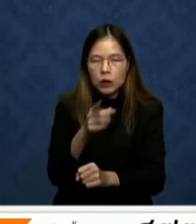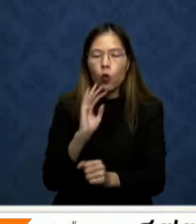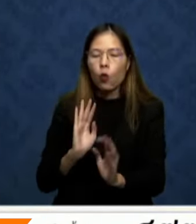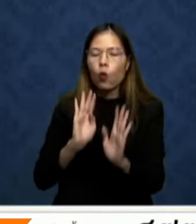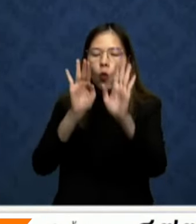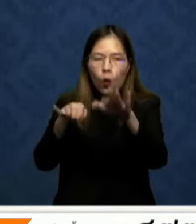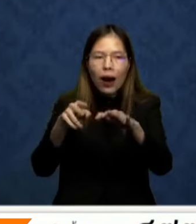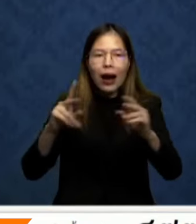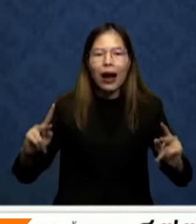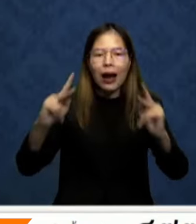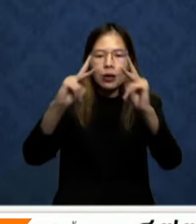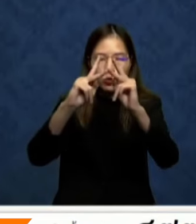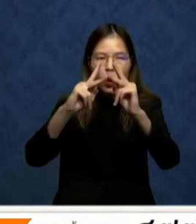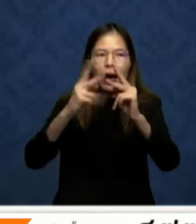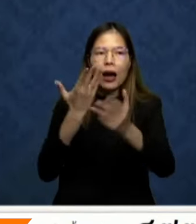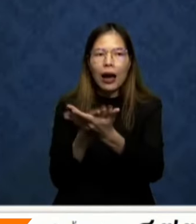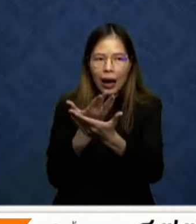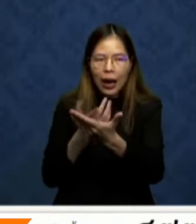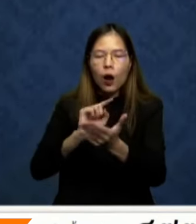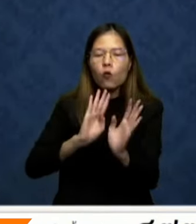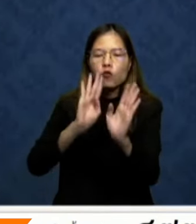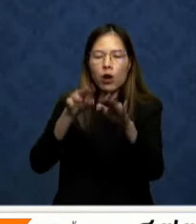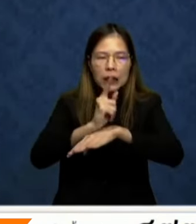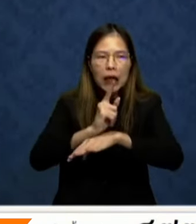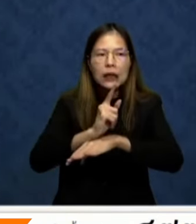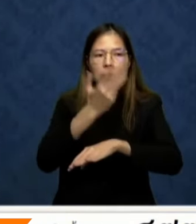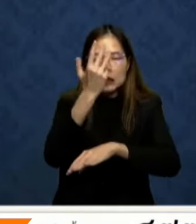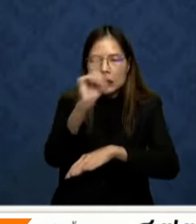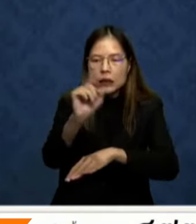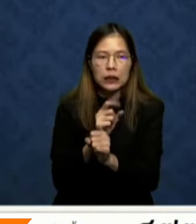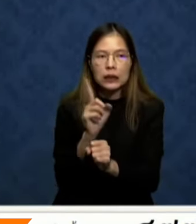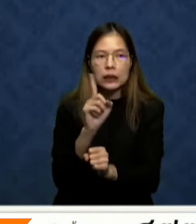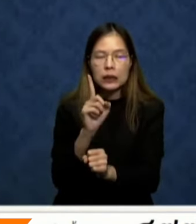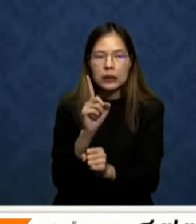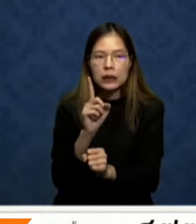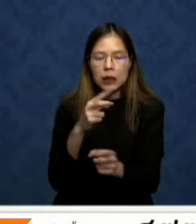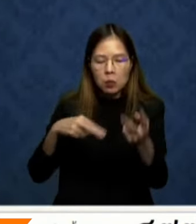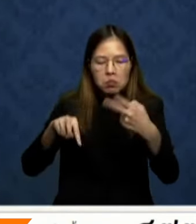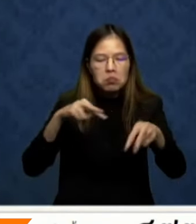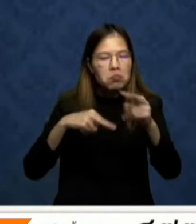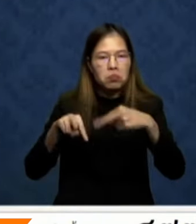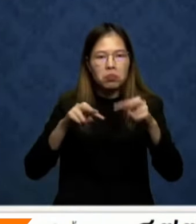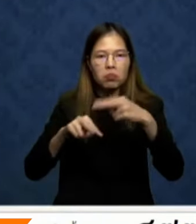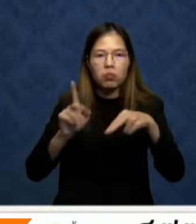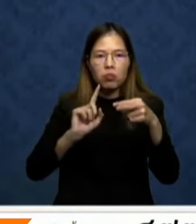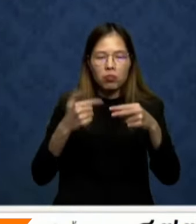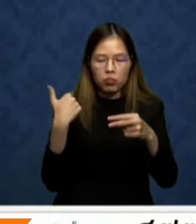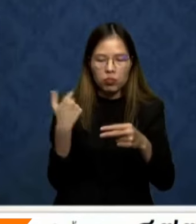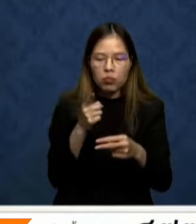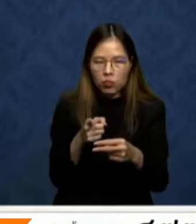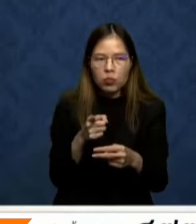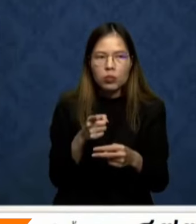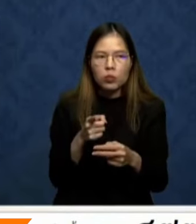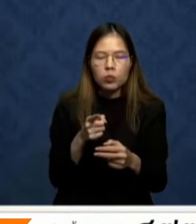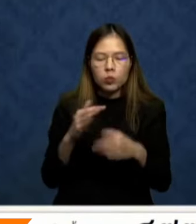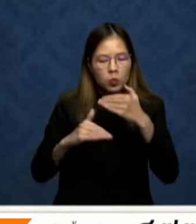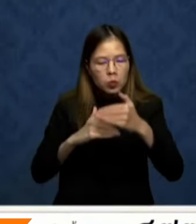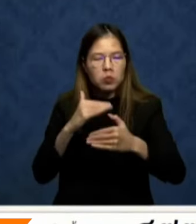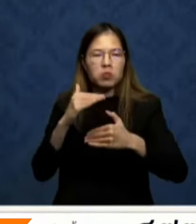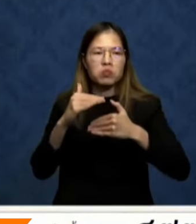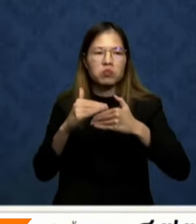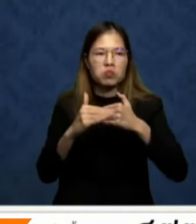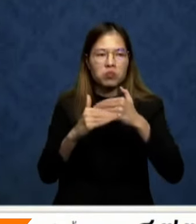ทางกระทรวงการคลังฝากผ่านไปทางท่านประธานว่าควรจะพิจารณาเรื่องของสิ่งที่จะเป็นความเคลื่อนไหว